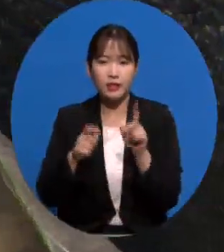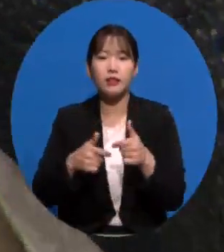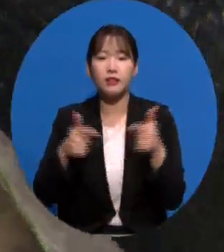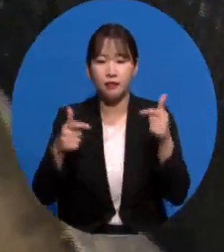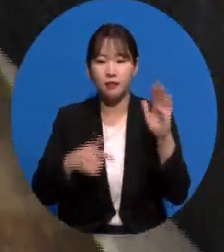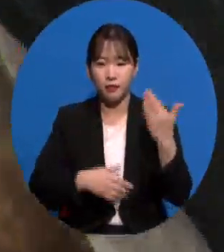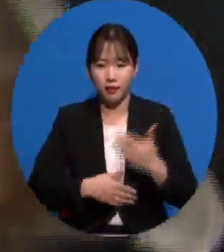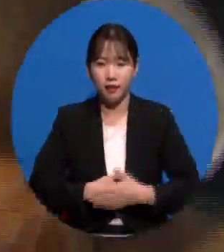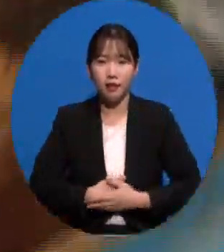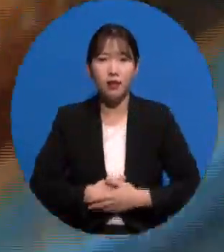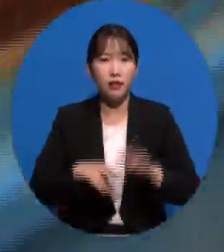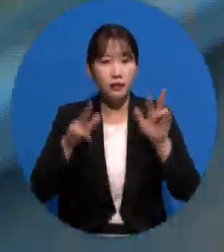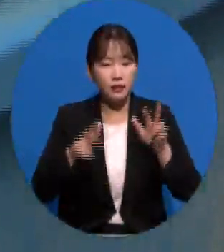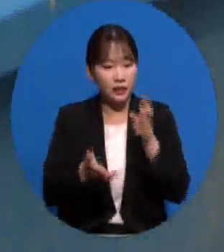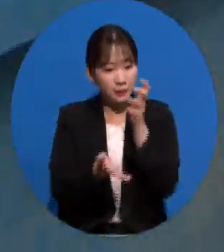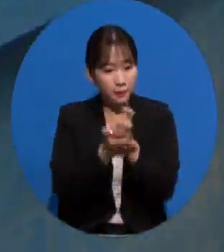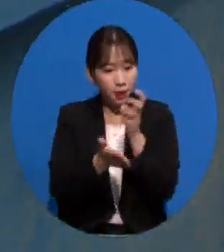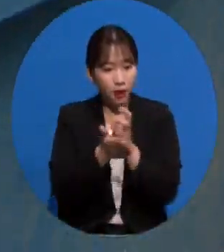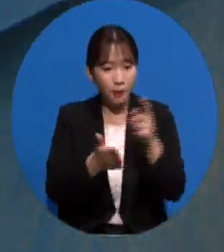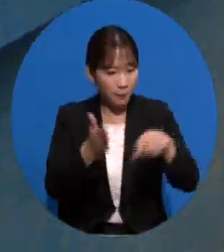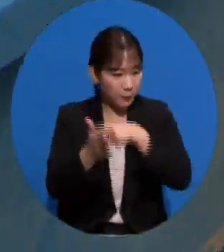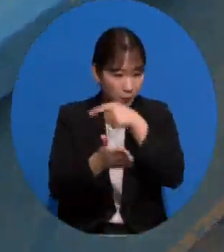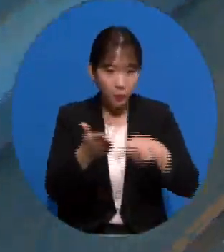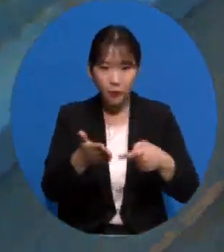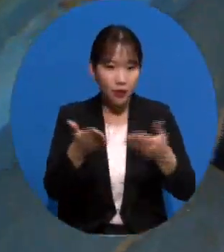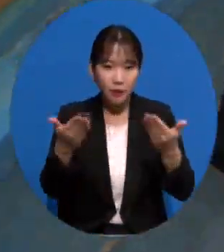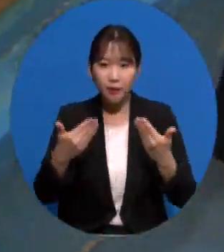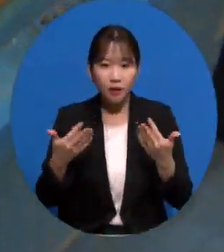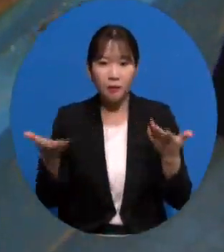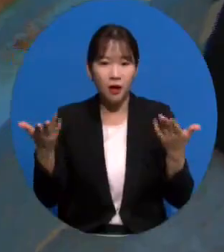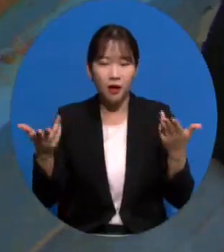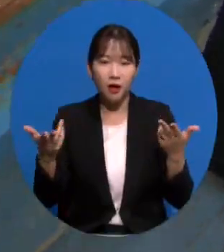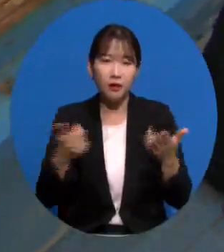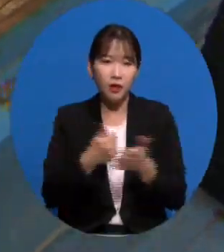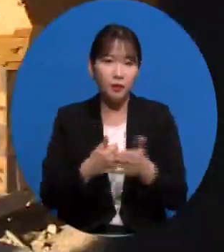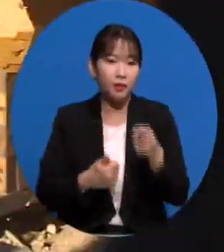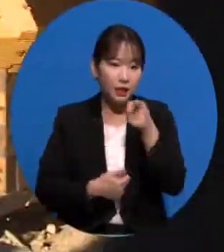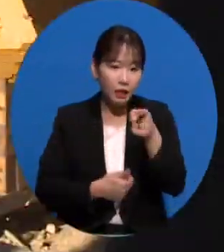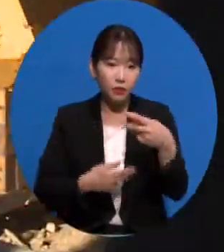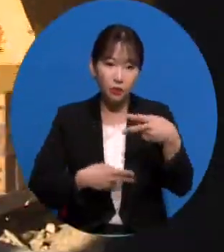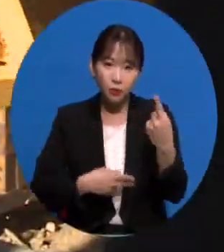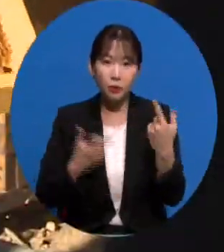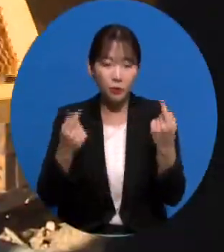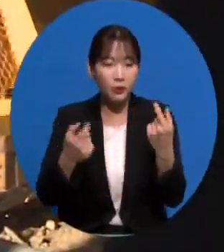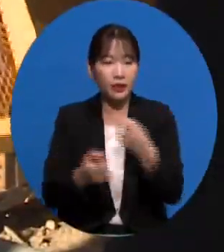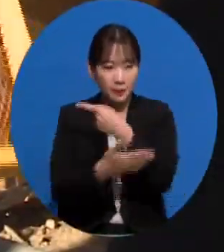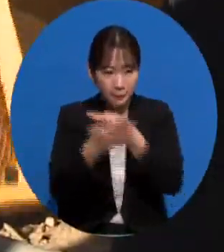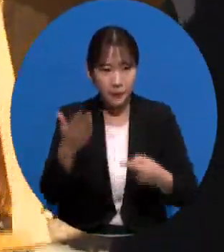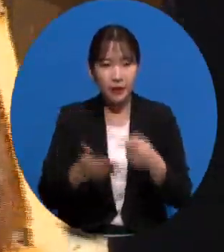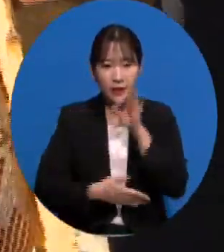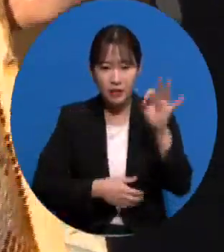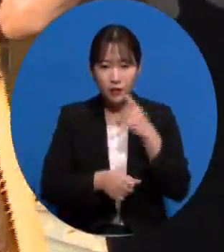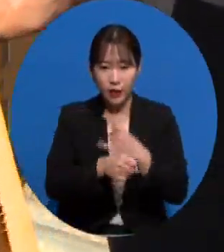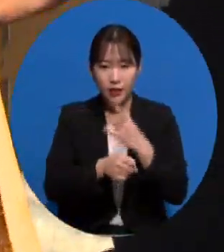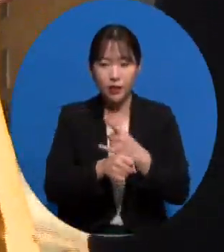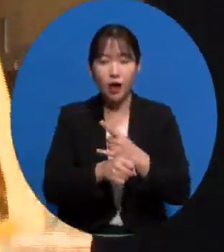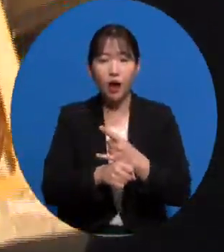또 현행법상 보상을 받을 길이 없는 꿀벌 피해도 농업 재해로 인정하고 가축 재해보험